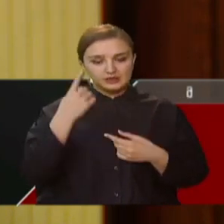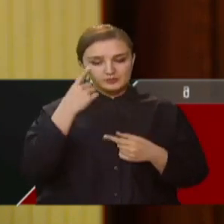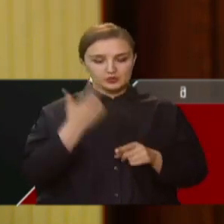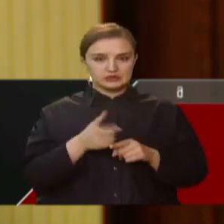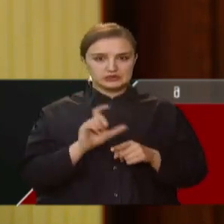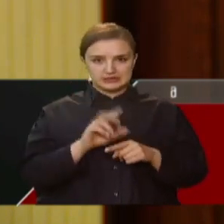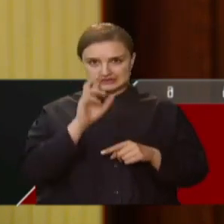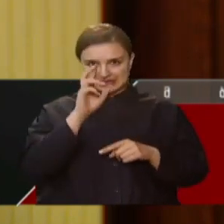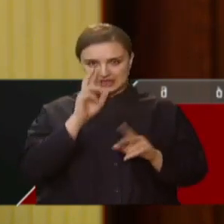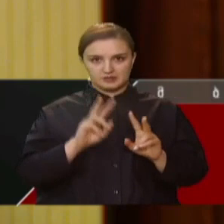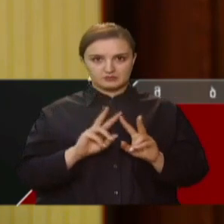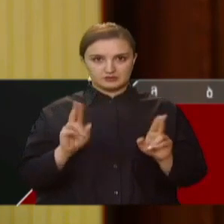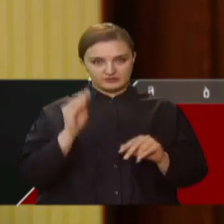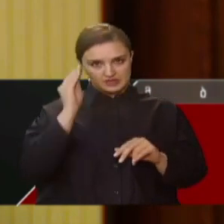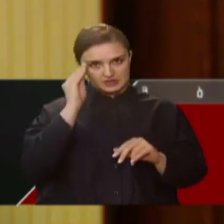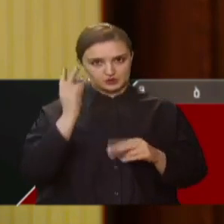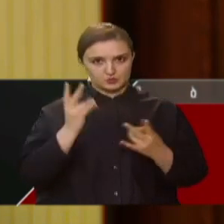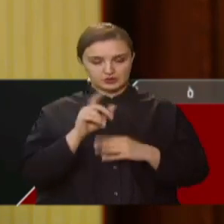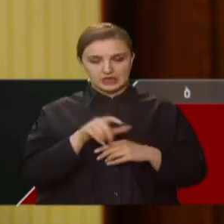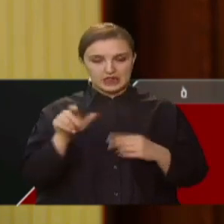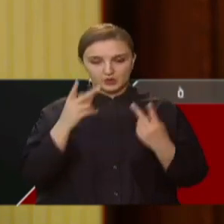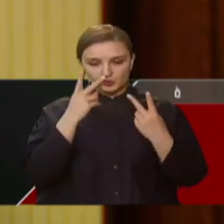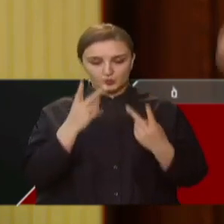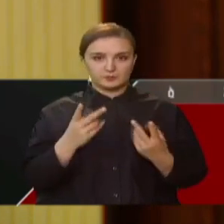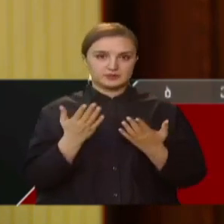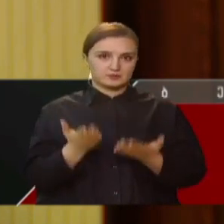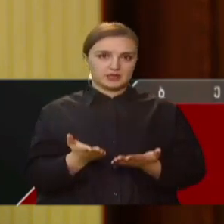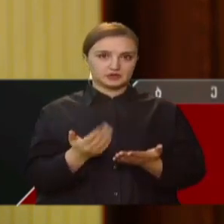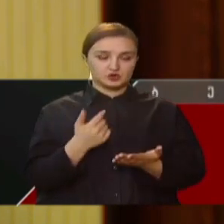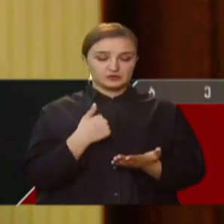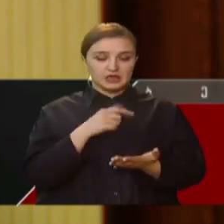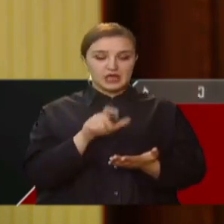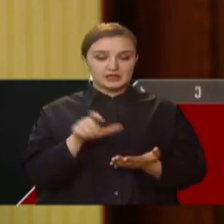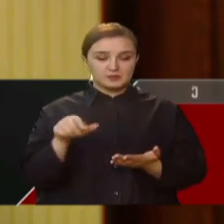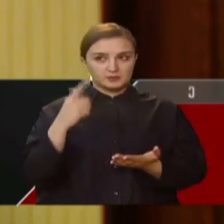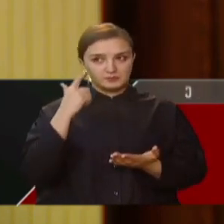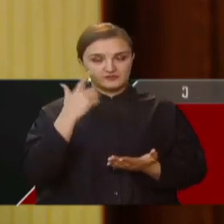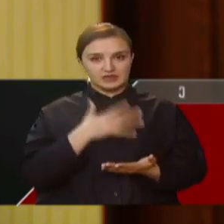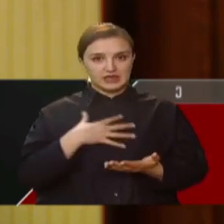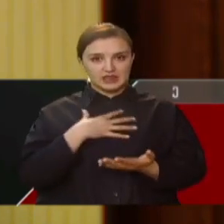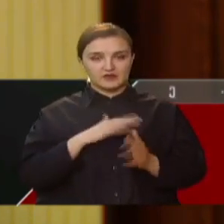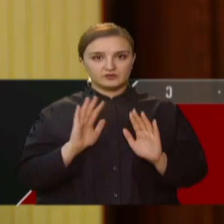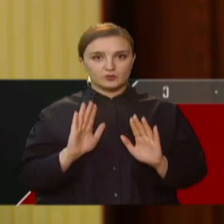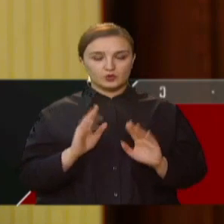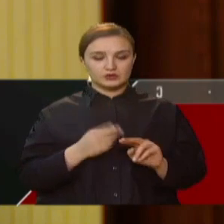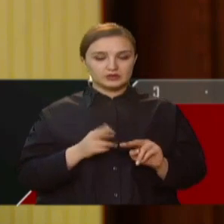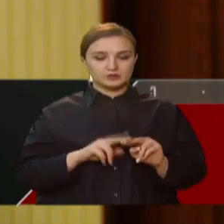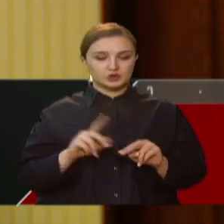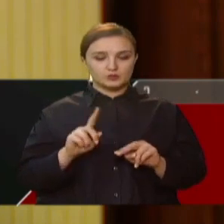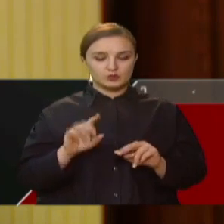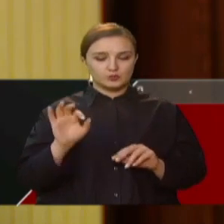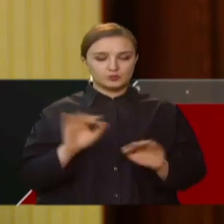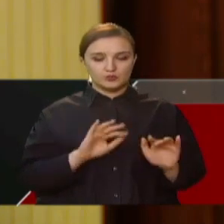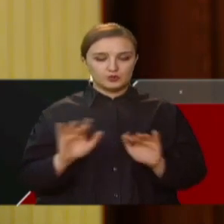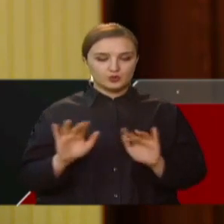zalien, sahem, ce poe obriuat, hahi, ureps mat. Ce în garca ulei Damiani, bivhela, tam holodimitom, rom